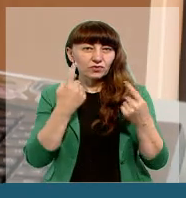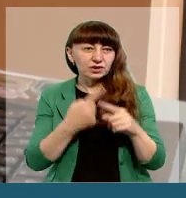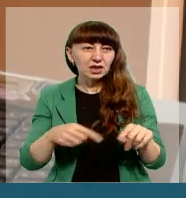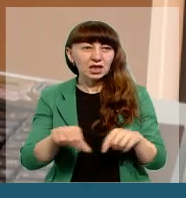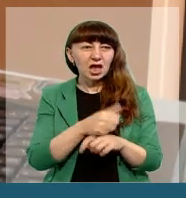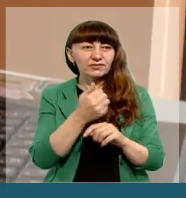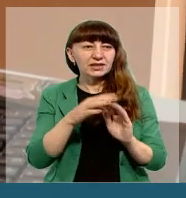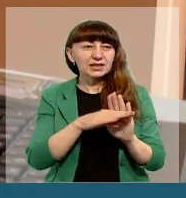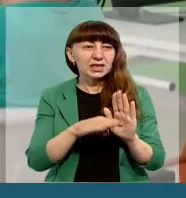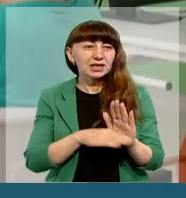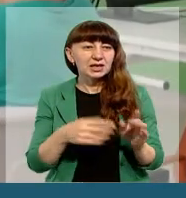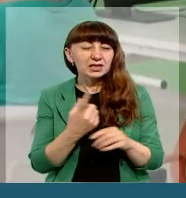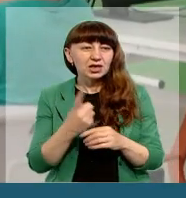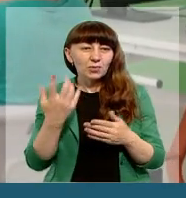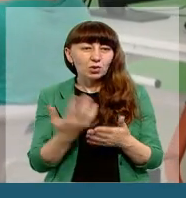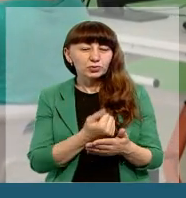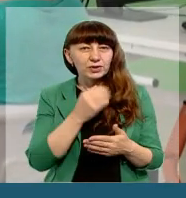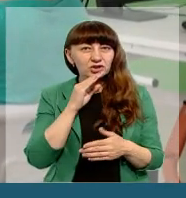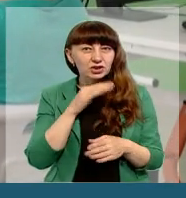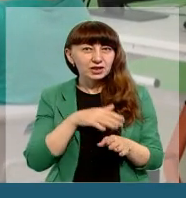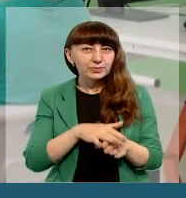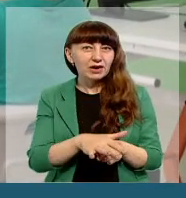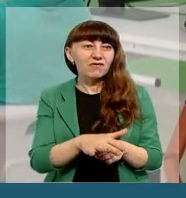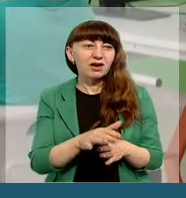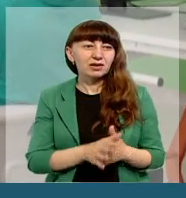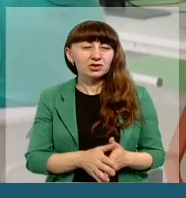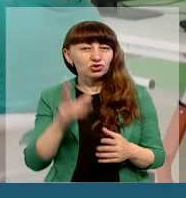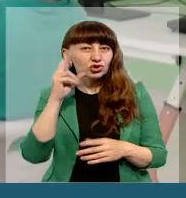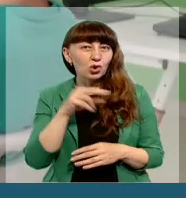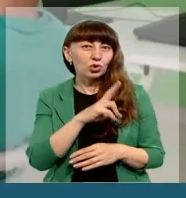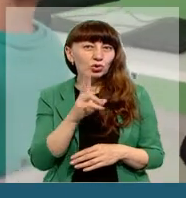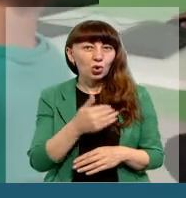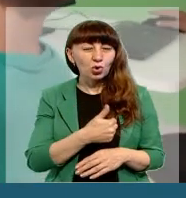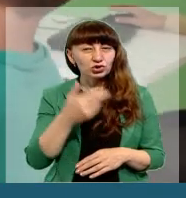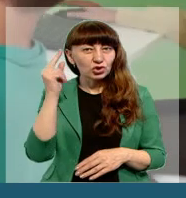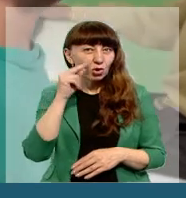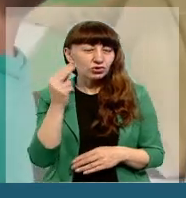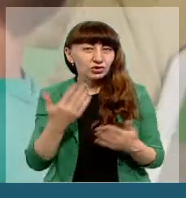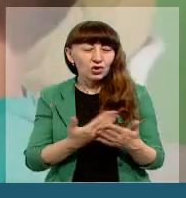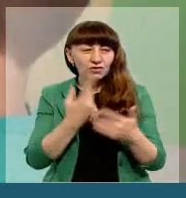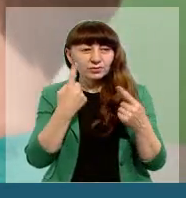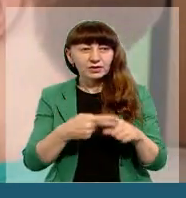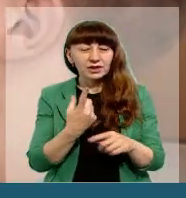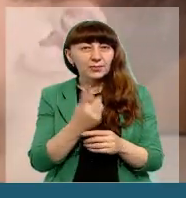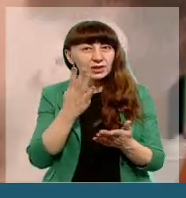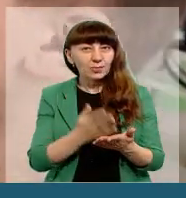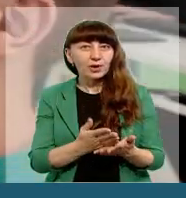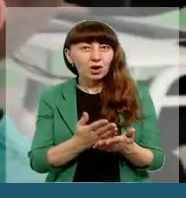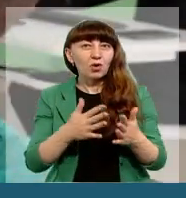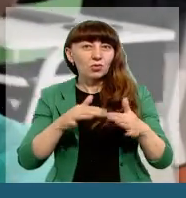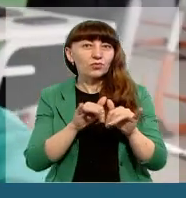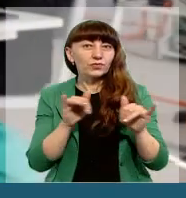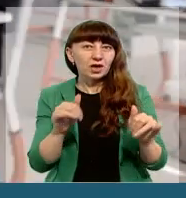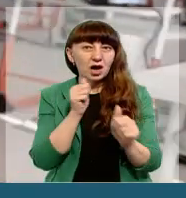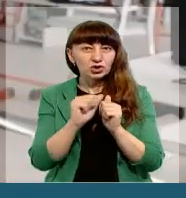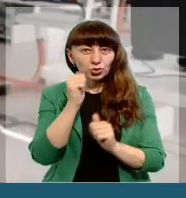задача педагога. И с этим они успешно справляются. В регионе число тех, кто хочет освоить новые навыки в этом направлении, становится больше